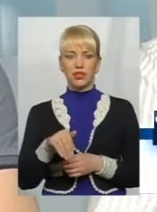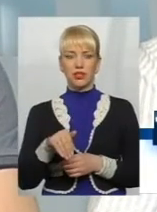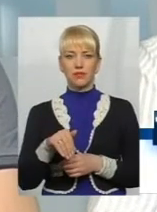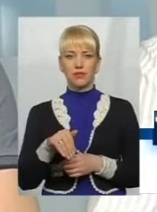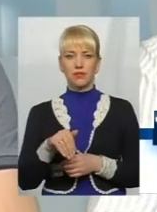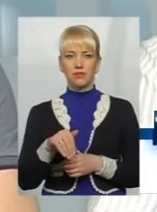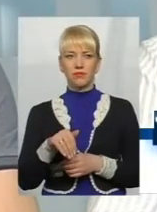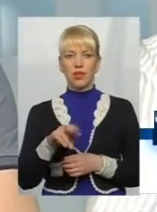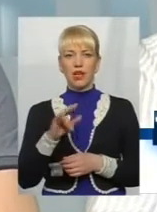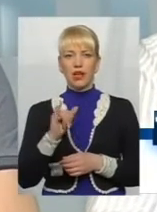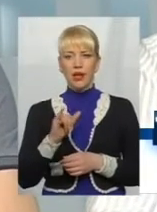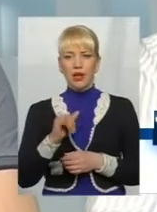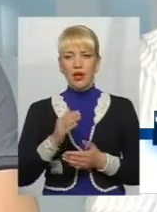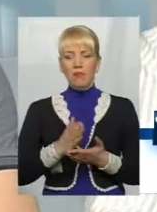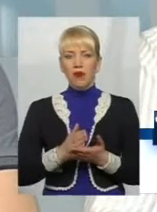1 300 000, і мати